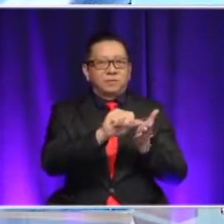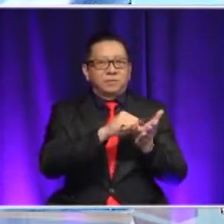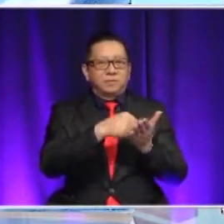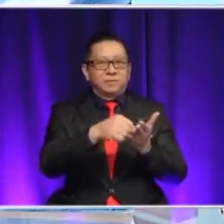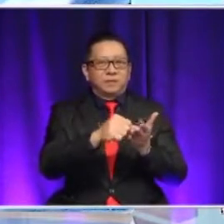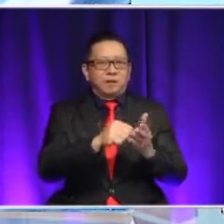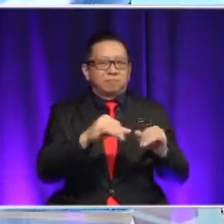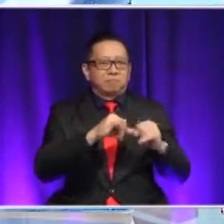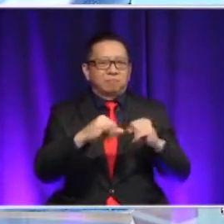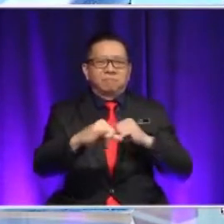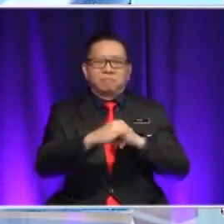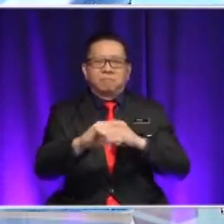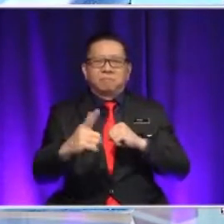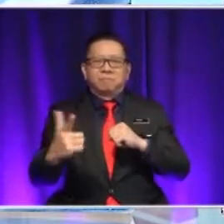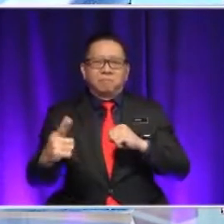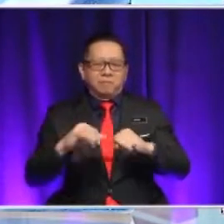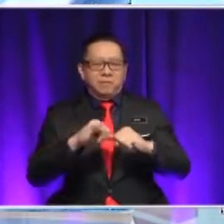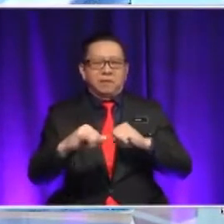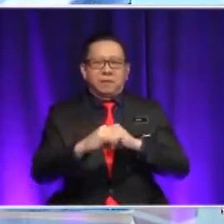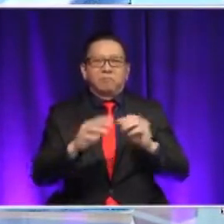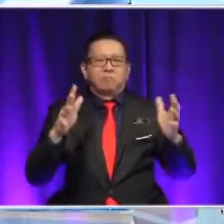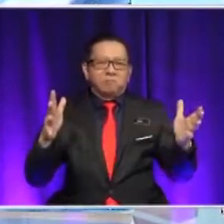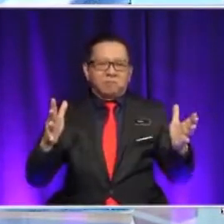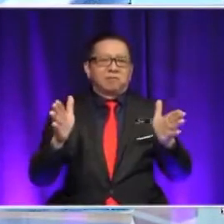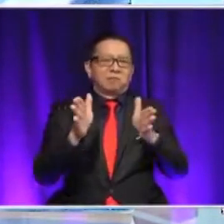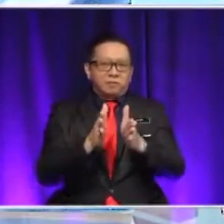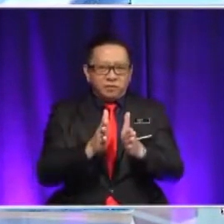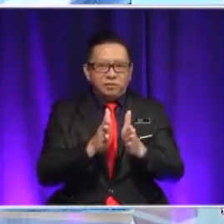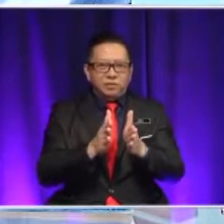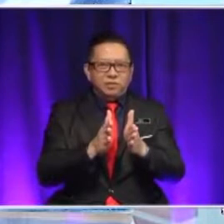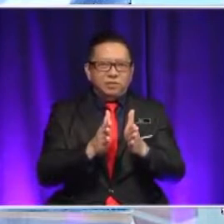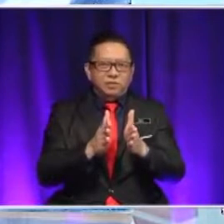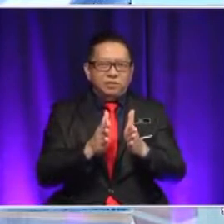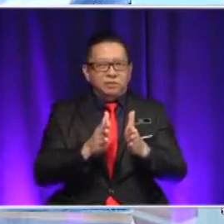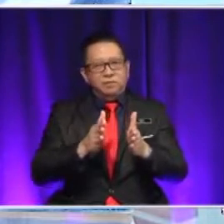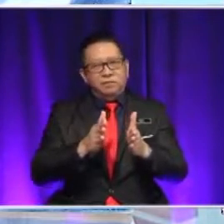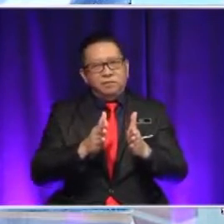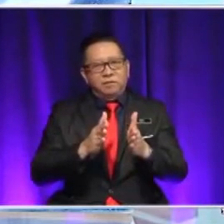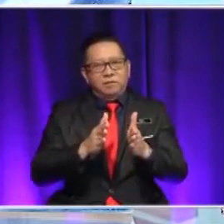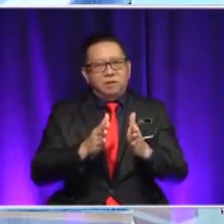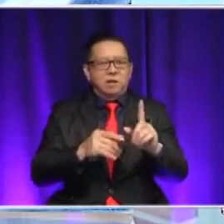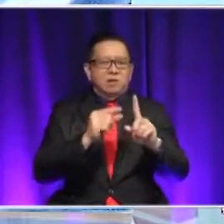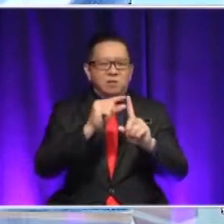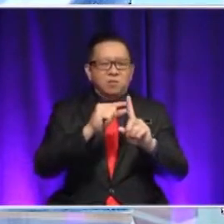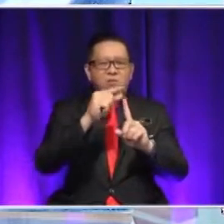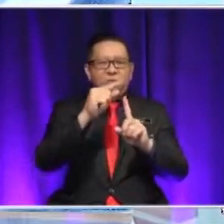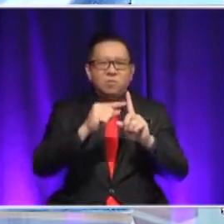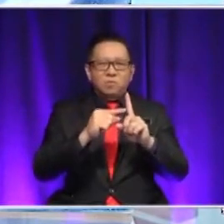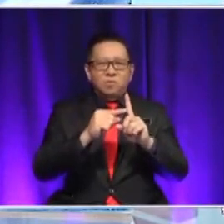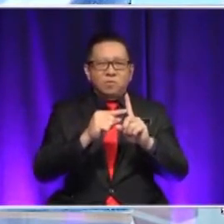berbagai Sae 25 bosen2 abiotik sini au muncung ditiru